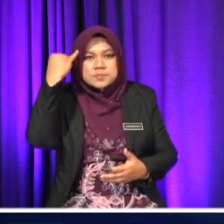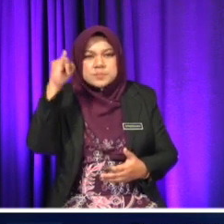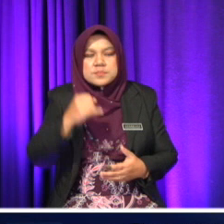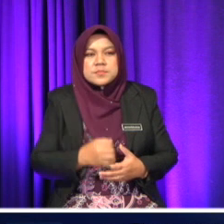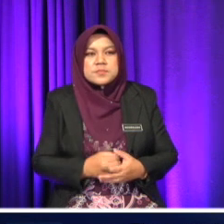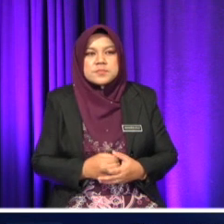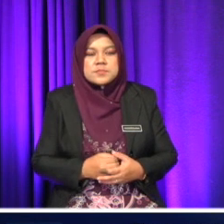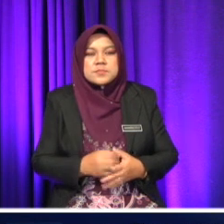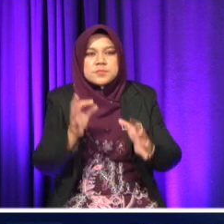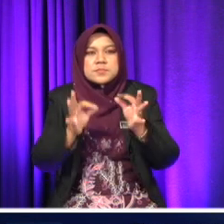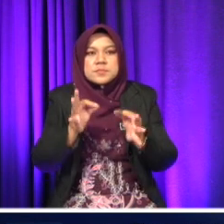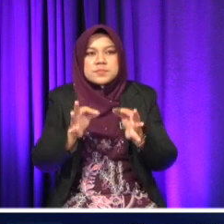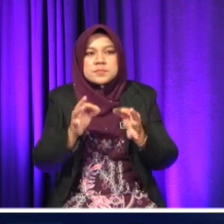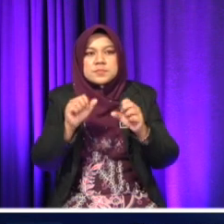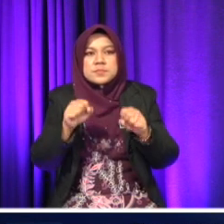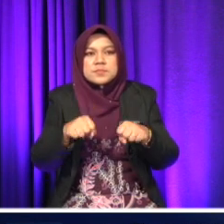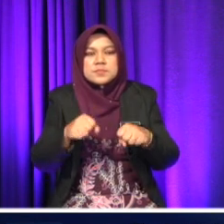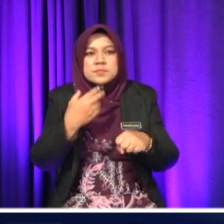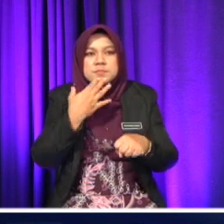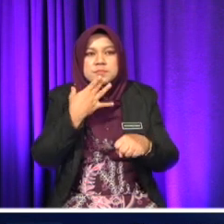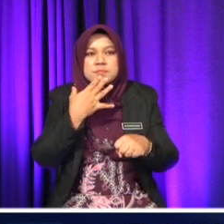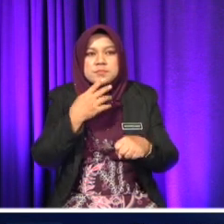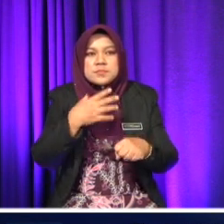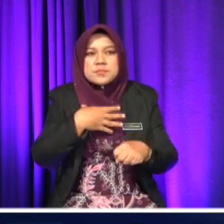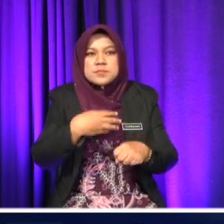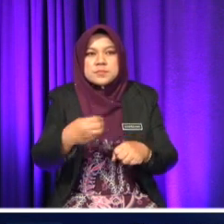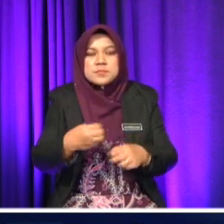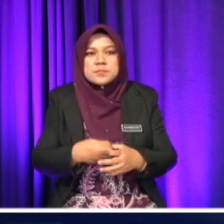Kalau boleh tulisan tuh dalam warna putih